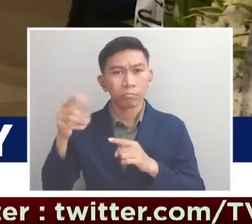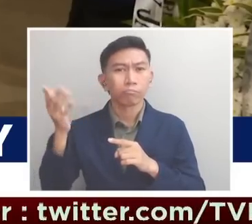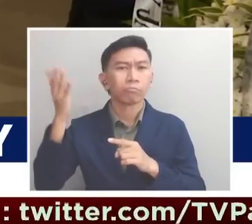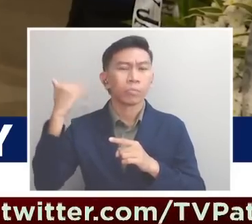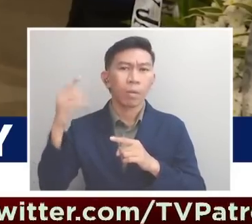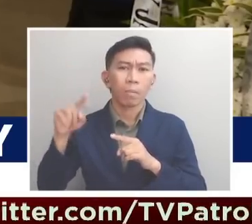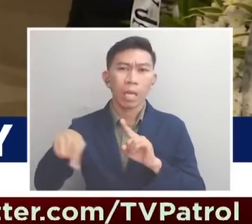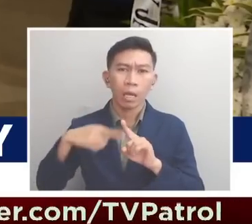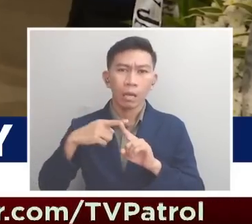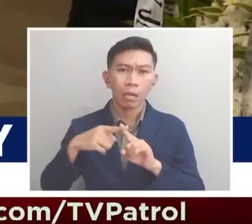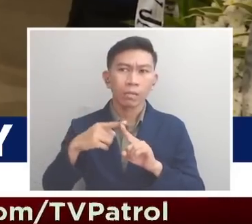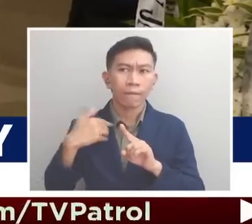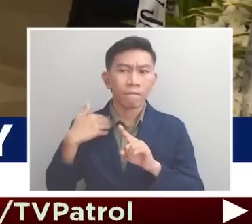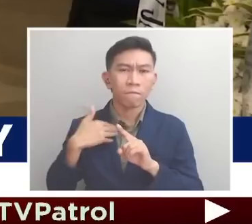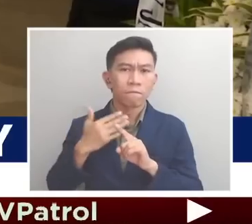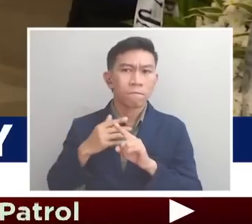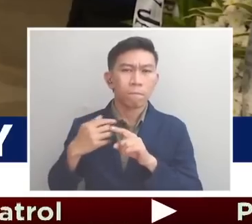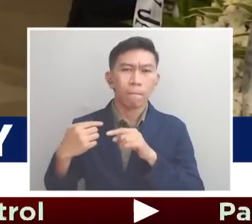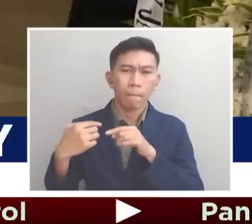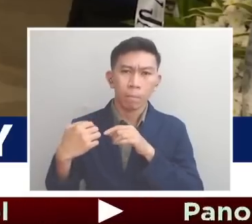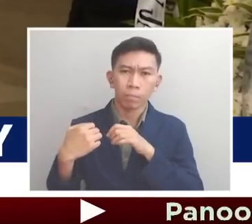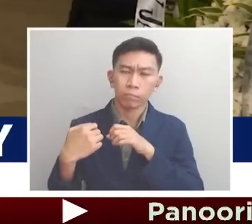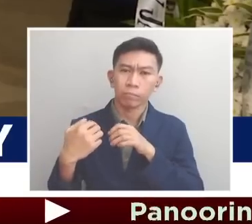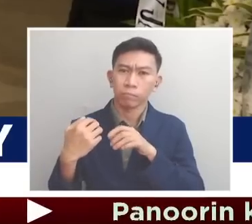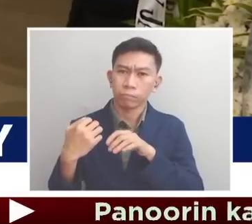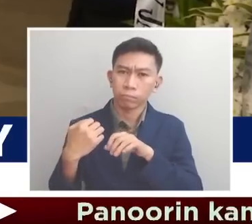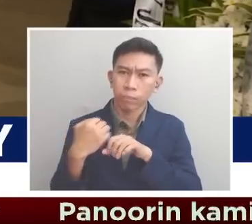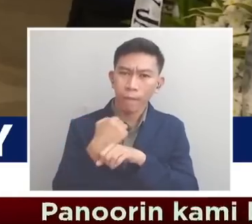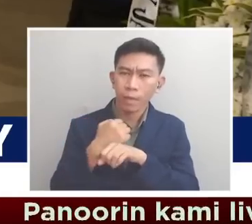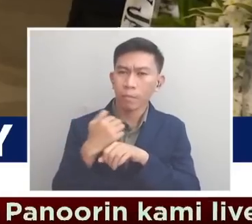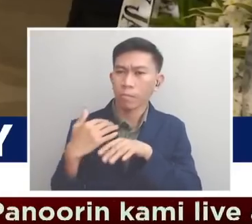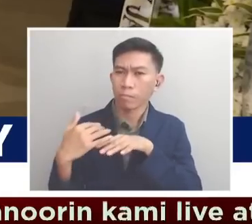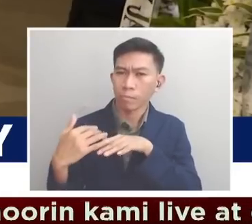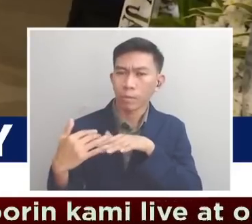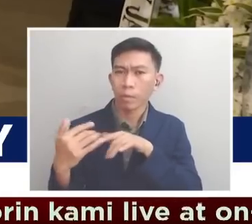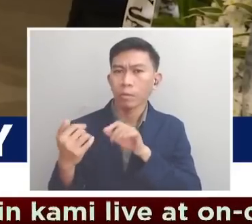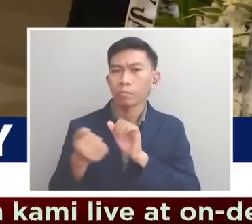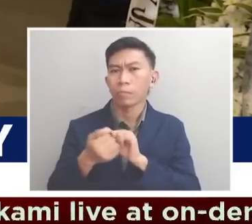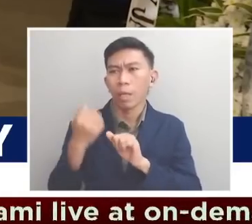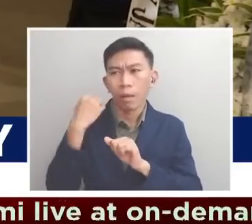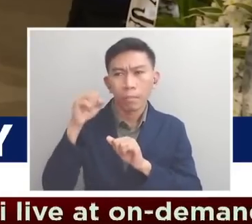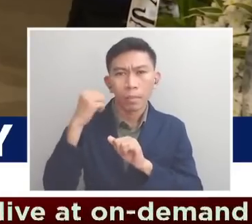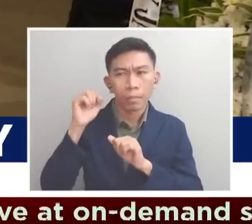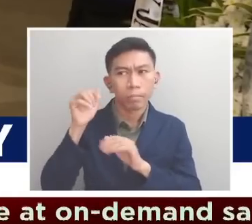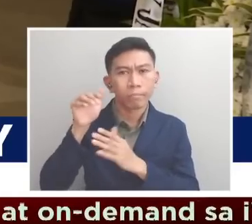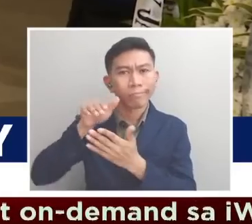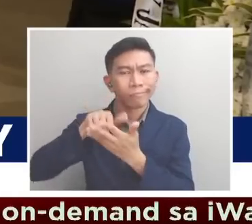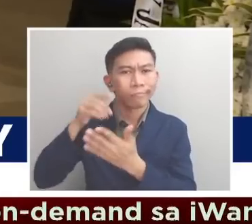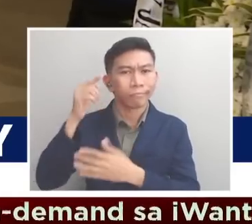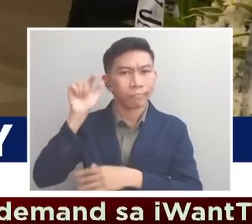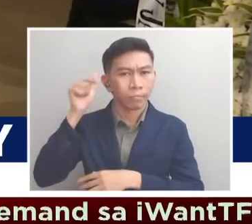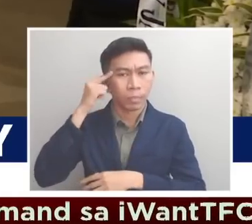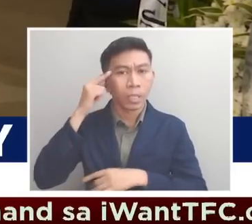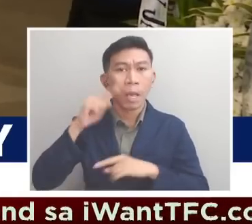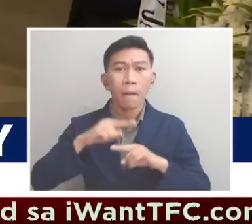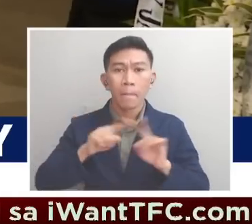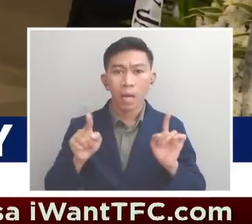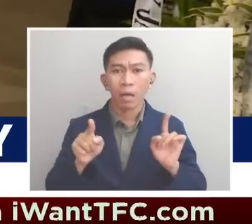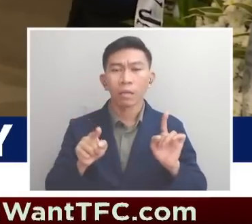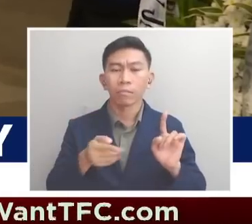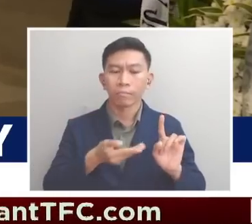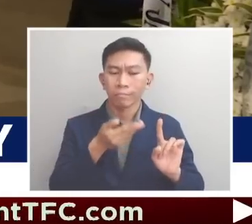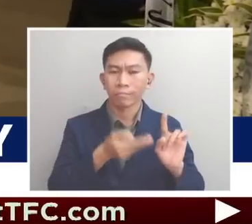Pero sa kanyang pamilya, sa mga malalapit sa kanya, gaya ng kanyang mga tauhan, yung isang General Biazon na